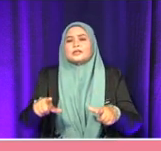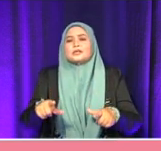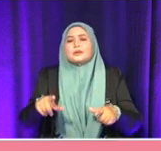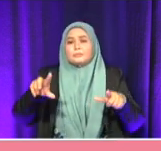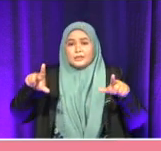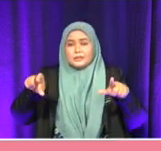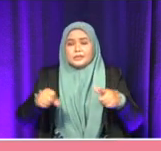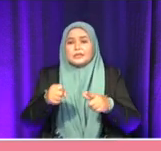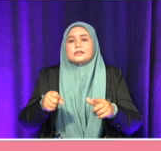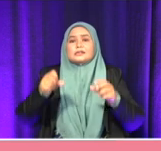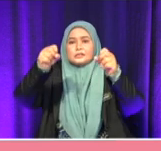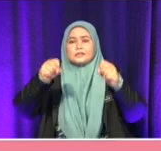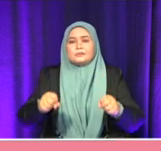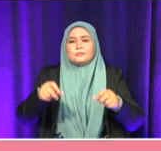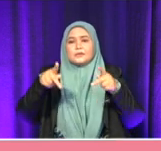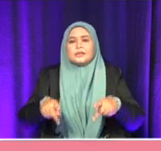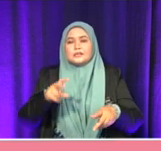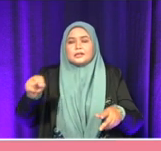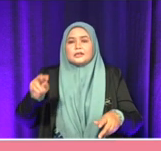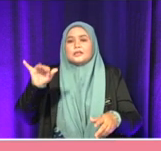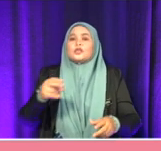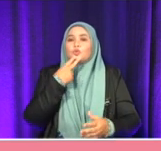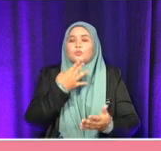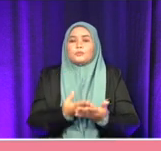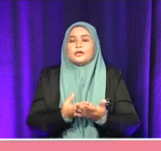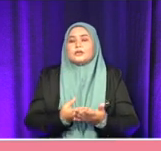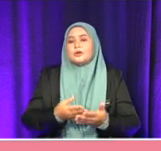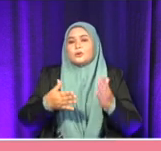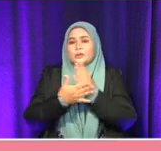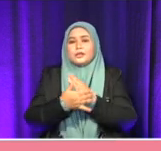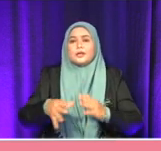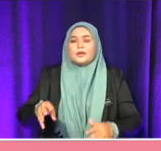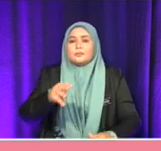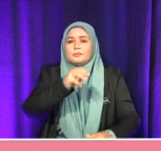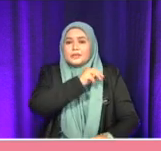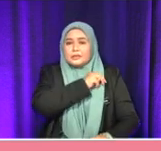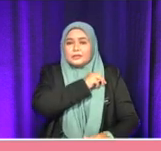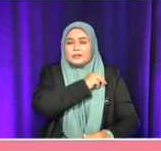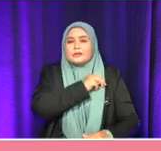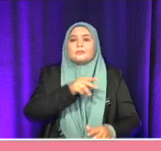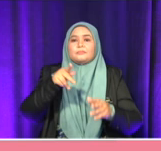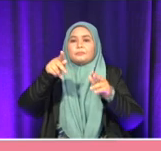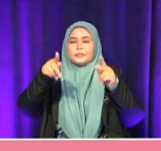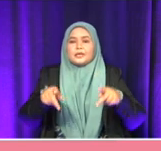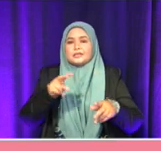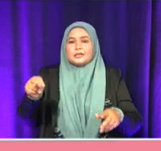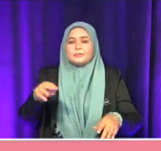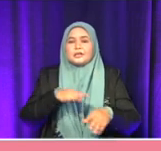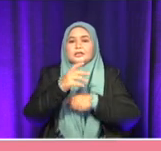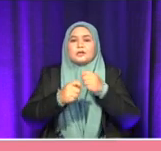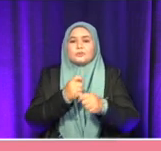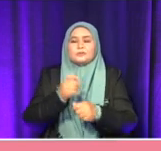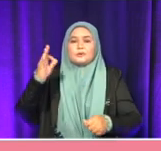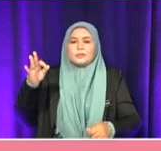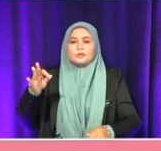dan dia telah diumumkan oleh menteri pelajaran pada Tahun 1979 oke apakah kepentingan laporan